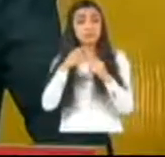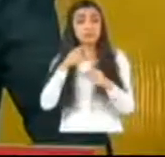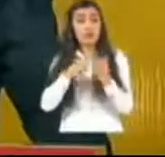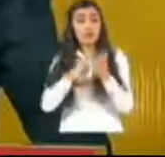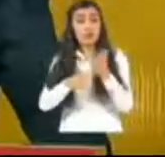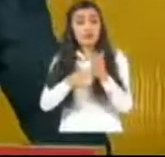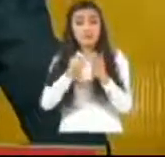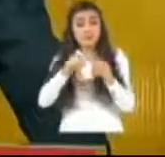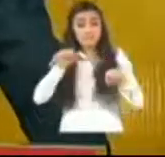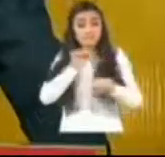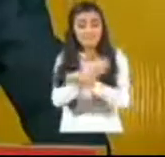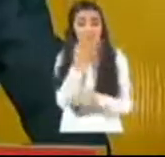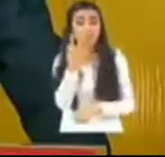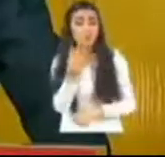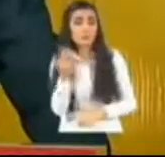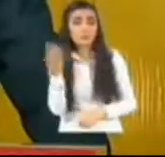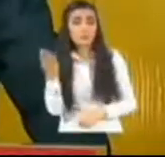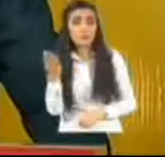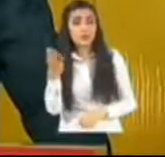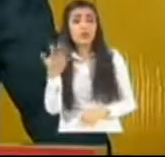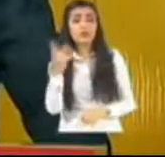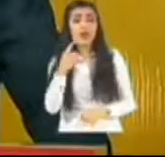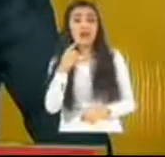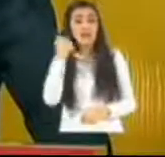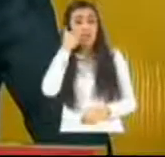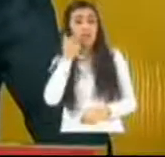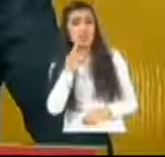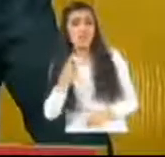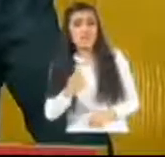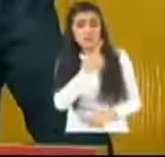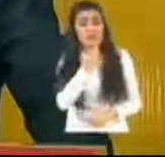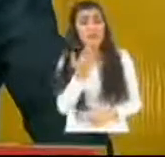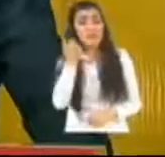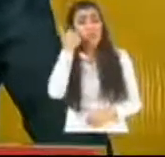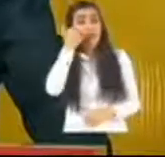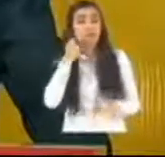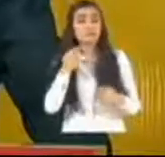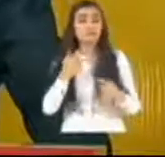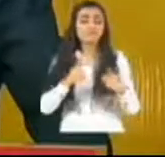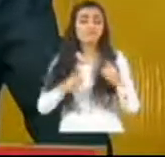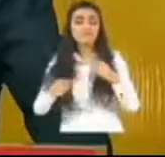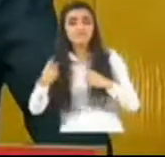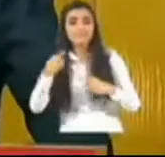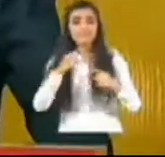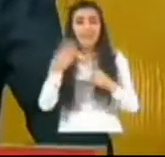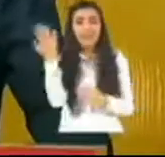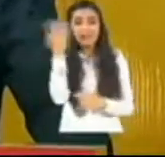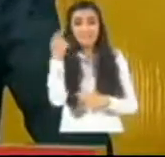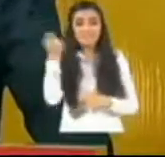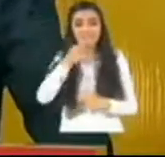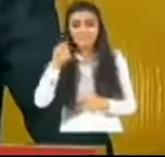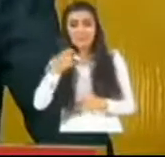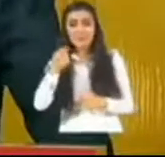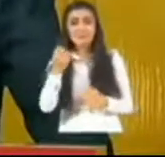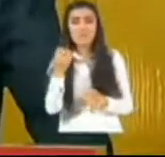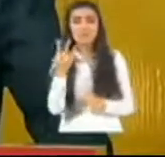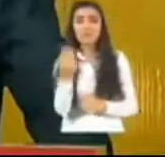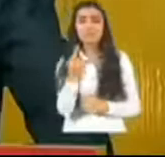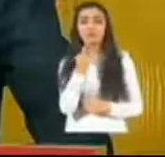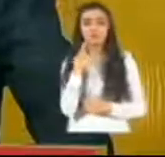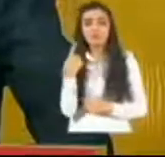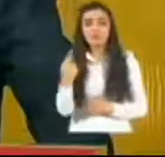tutsağı olduklarından ya iftirayla ya da yalanla ve karalamayla meşgul